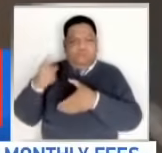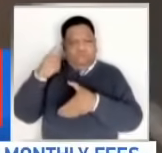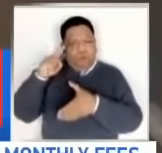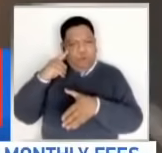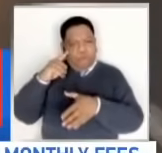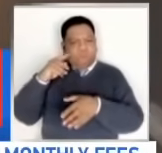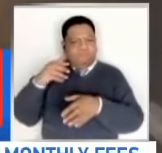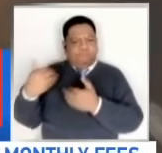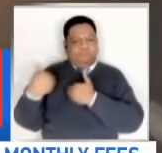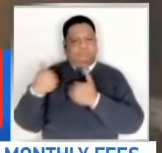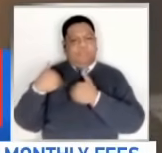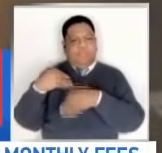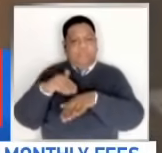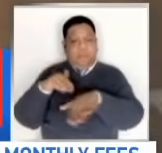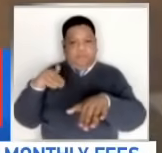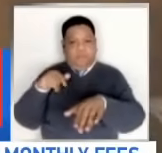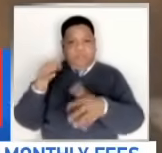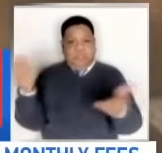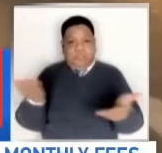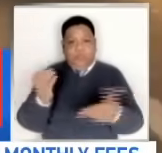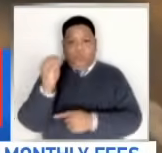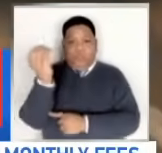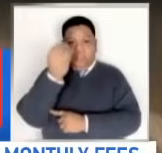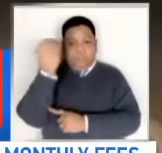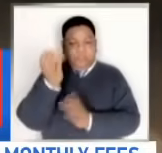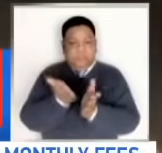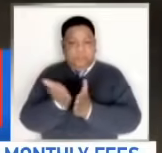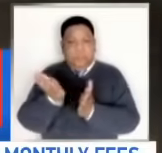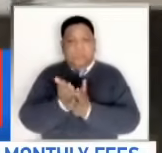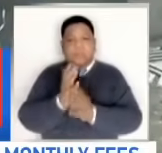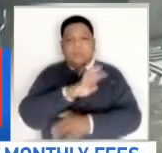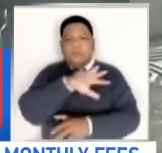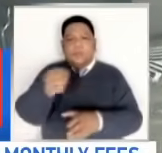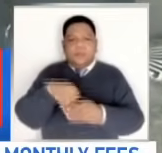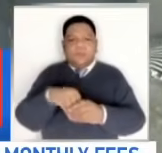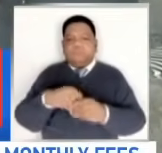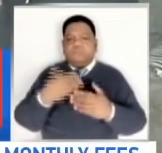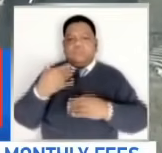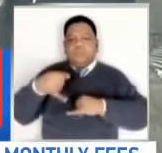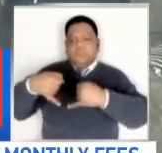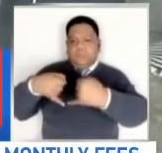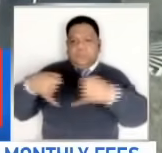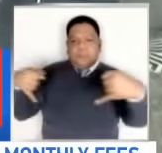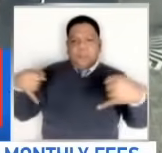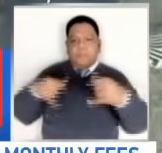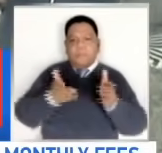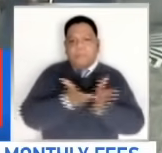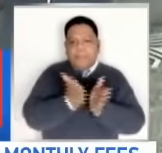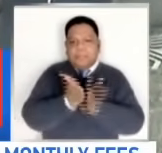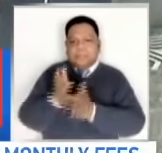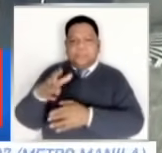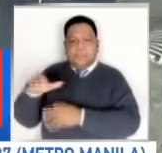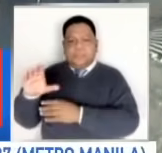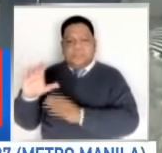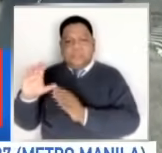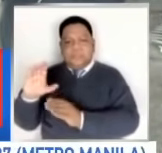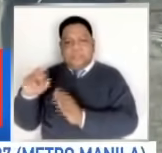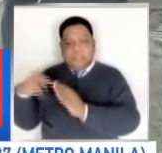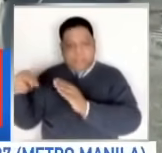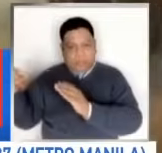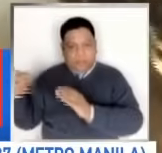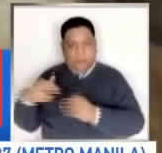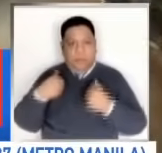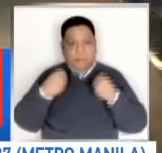Extension. Saklaw nito ang mga sasakyan dumadaan sa Pasig-Cainta border. Marami agad ang napahinto at sinitang mga pribadong van ng